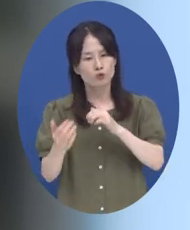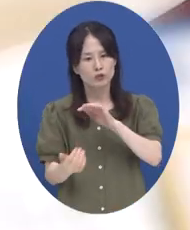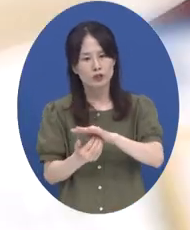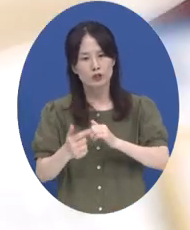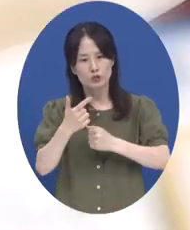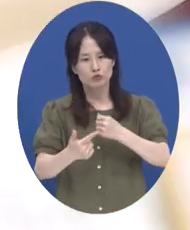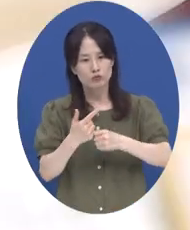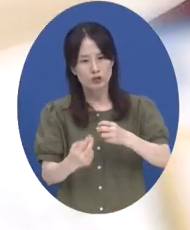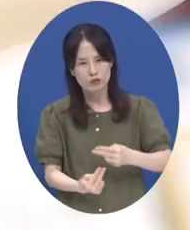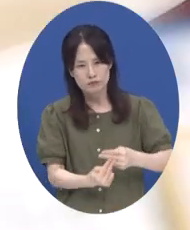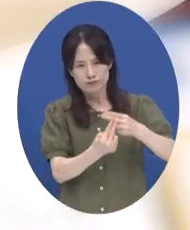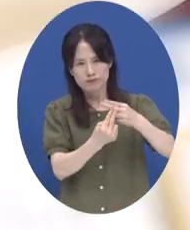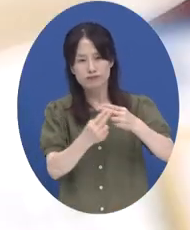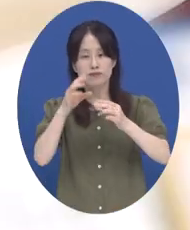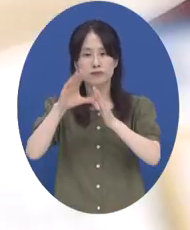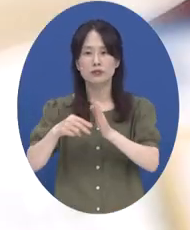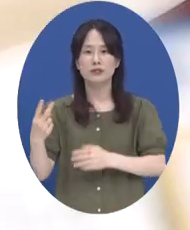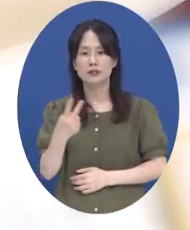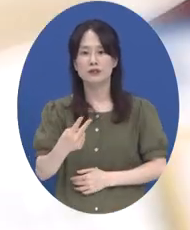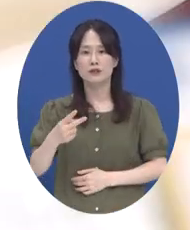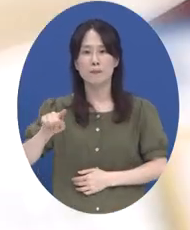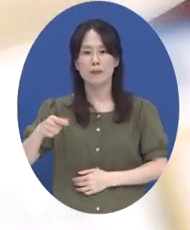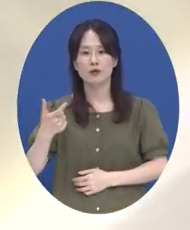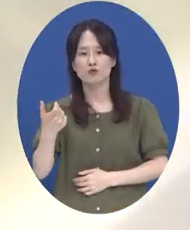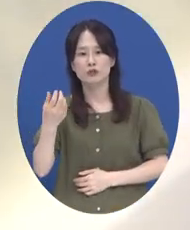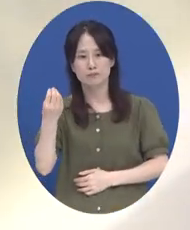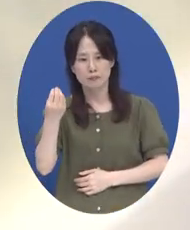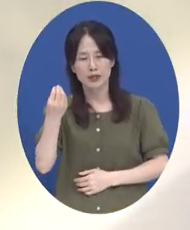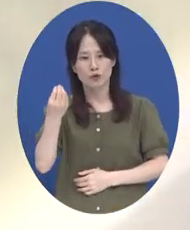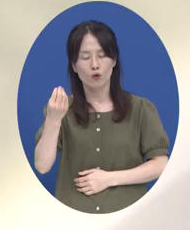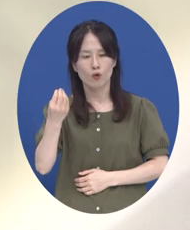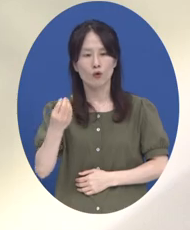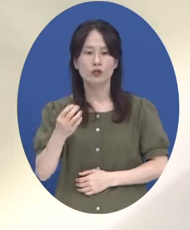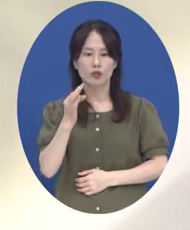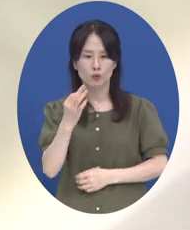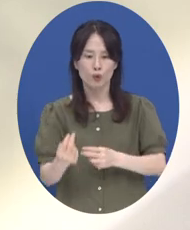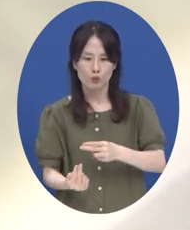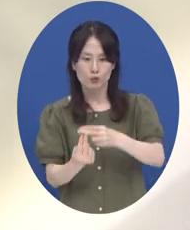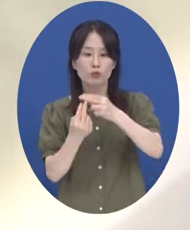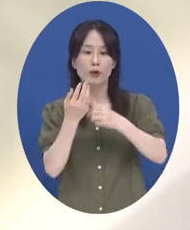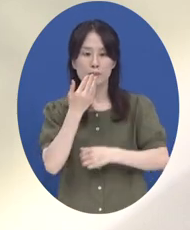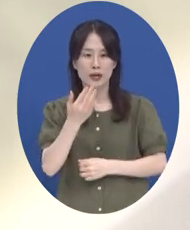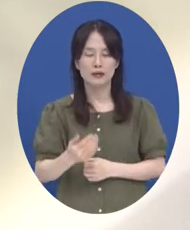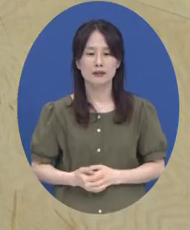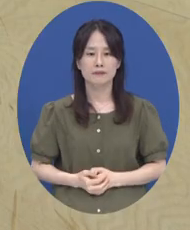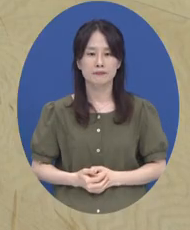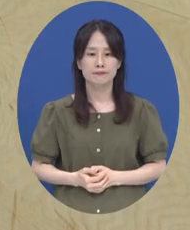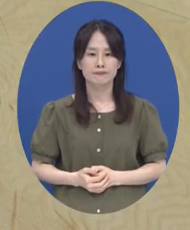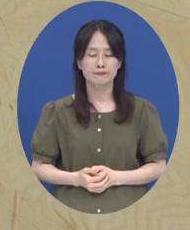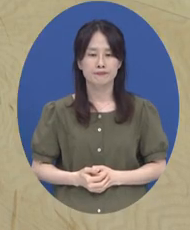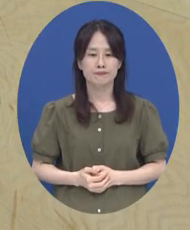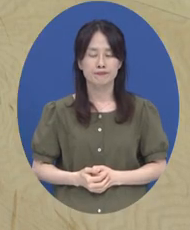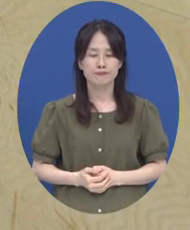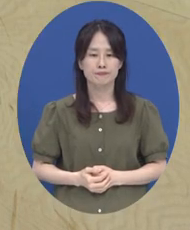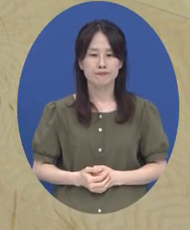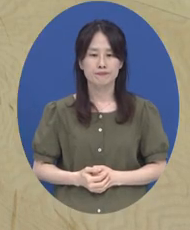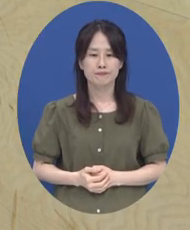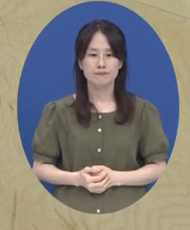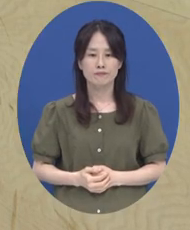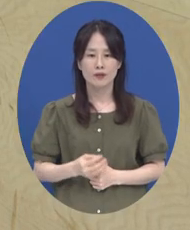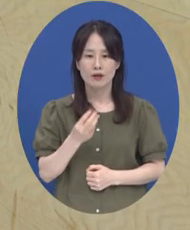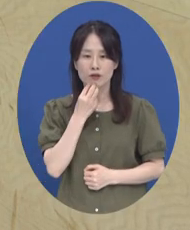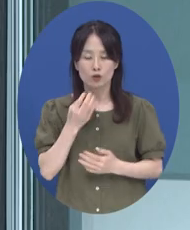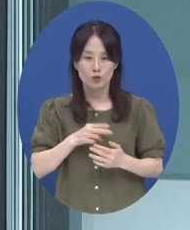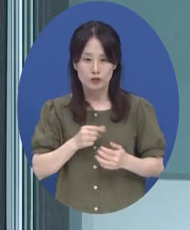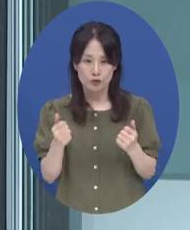6년간 저축할 경우 2100 60만원의 목돈을 마련할 수 있습니다 경의로 는 경기도의회